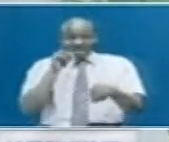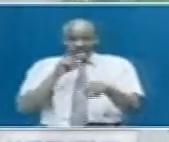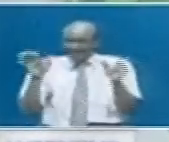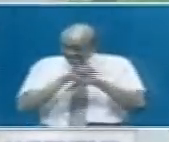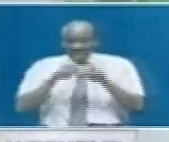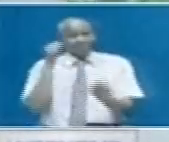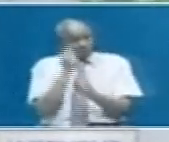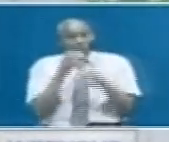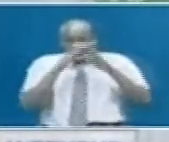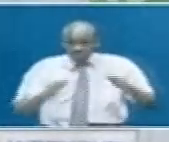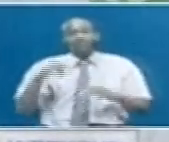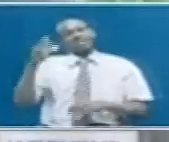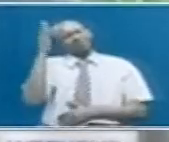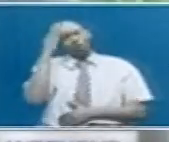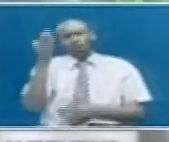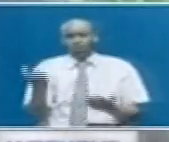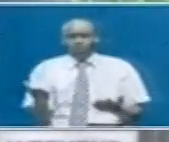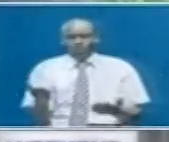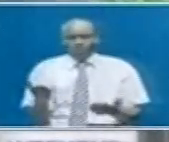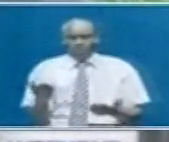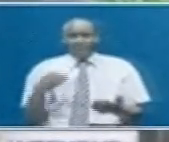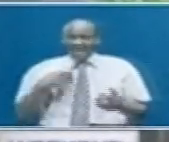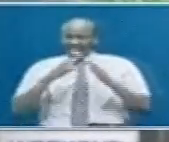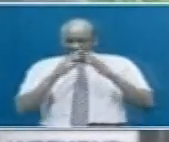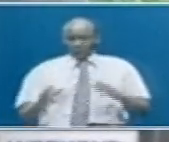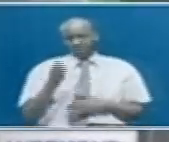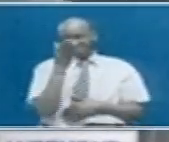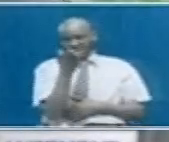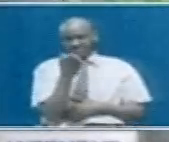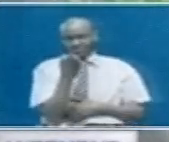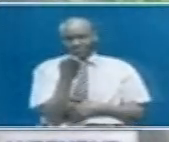kwa nyumba yangu wanachua. Hata nyumba yangu nilikuwa napata